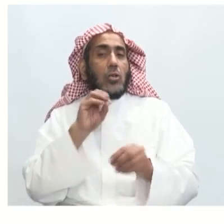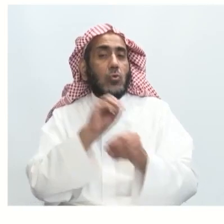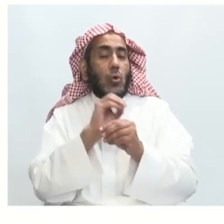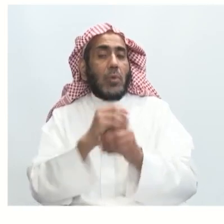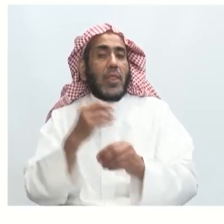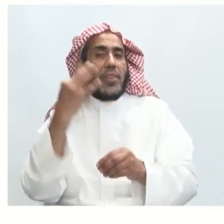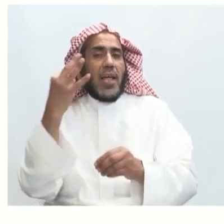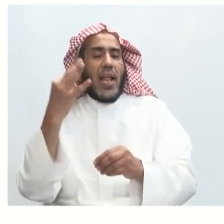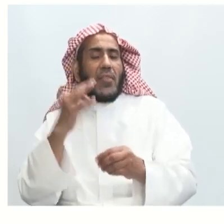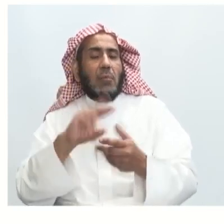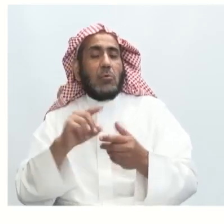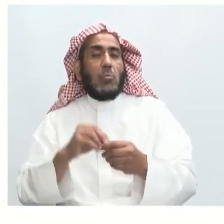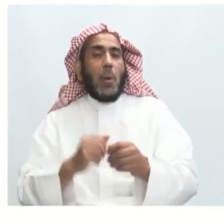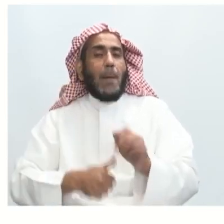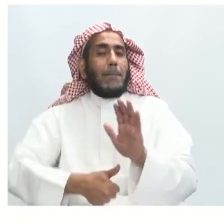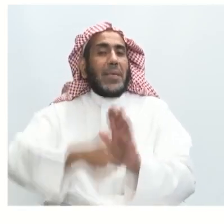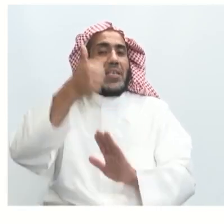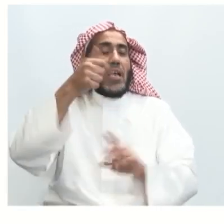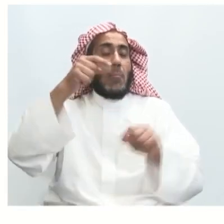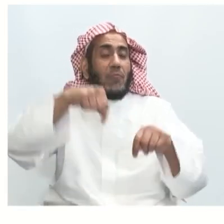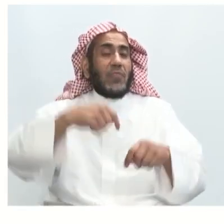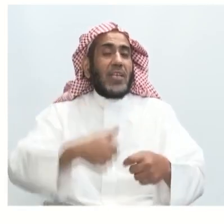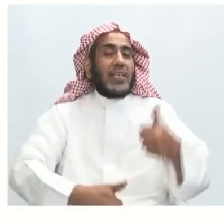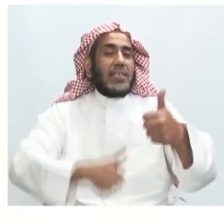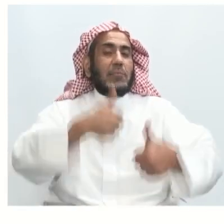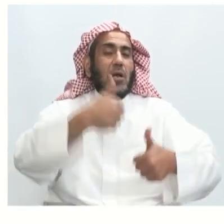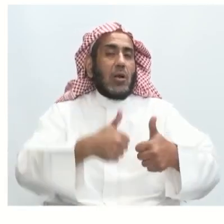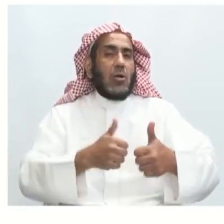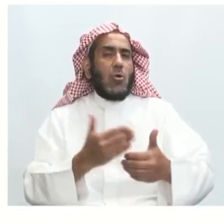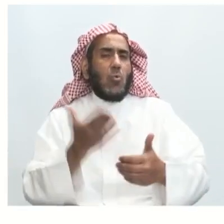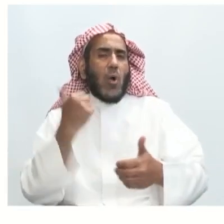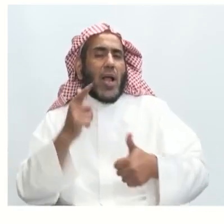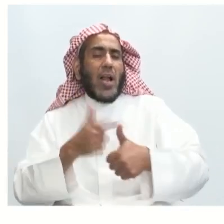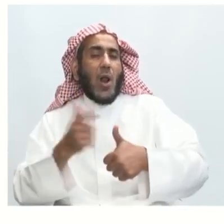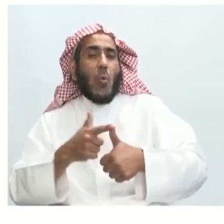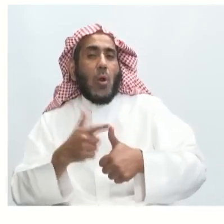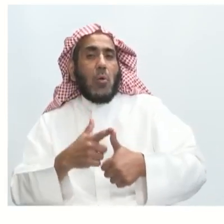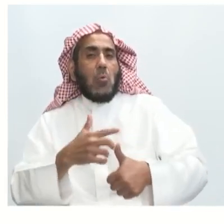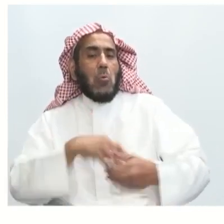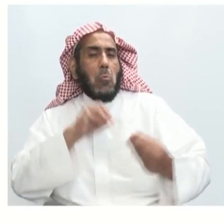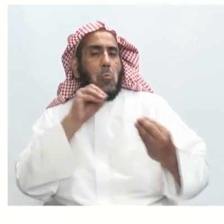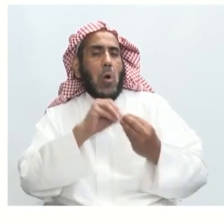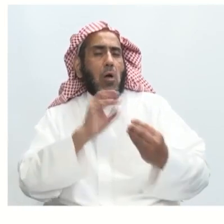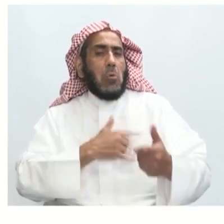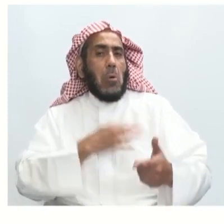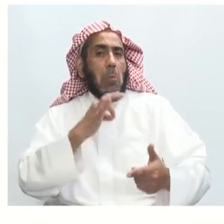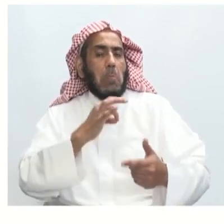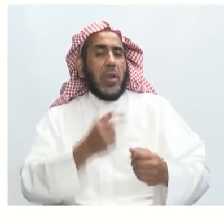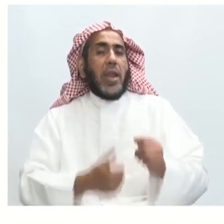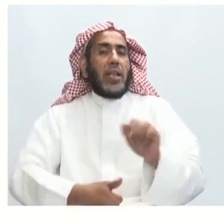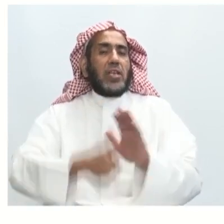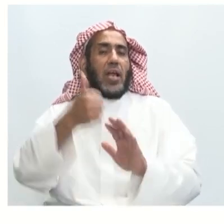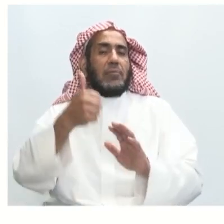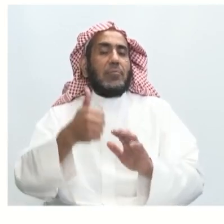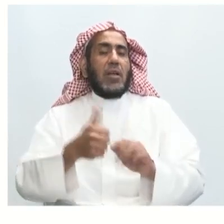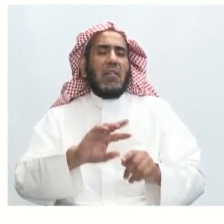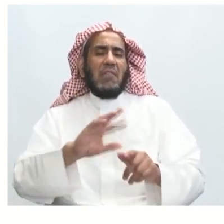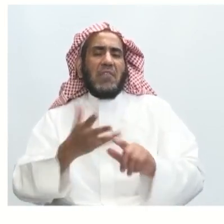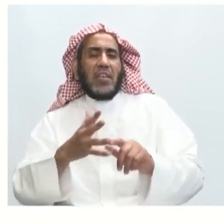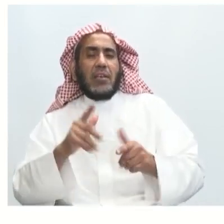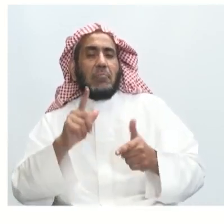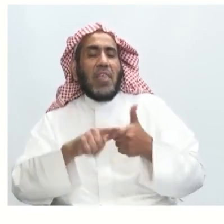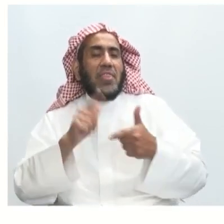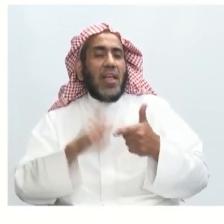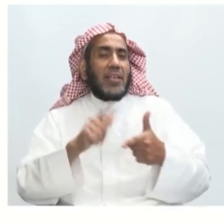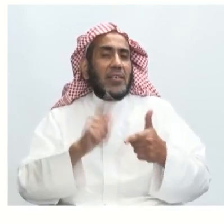تخبر ثلاثه من زملائك بنجاحهم في الامتحان وكان الاول واثقا من نجاحه في حين